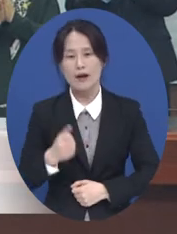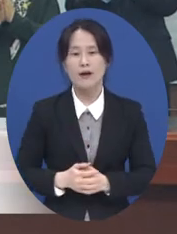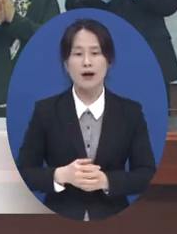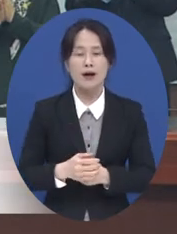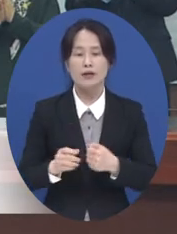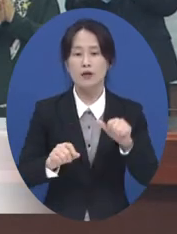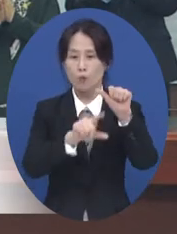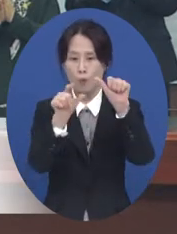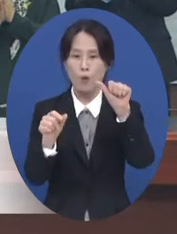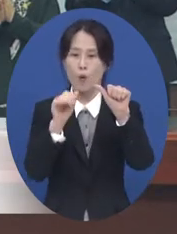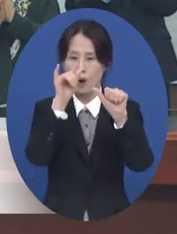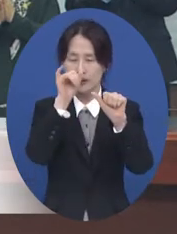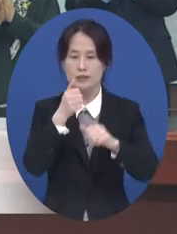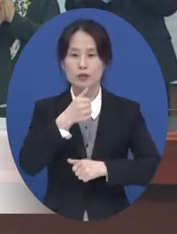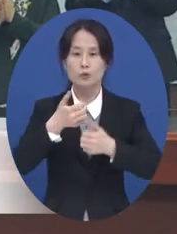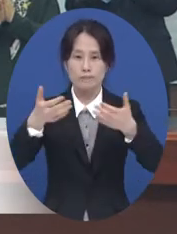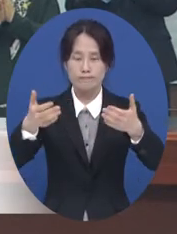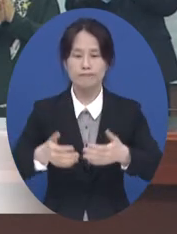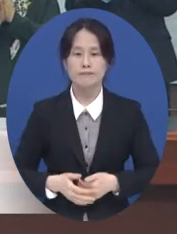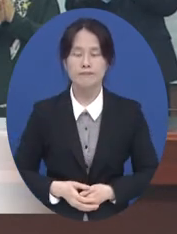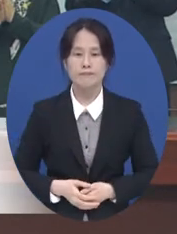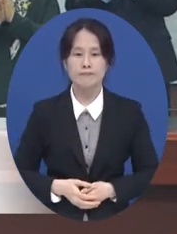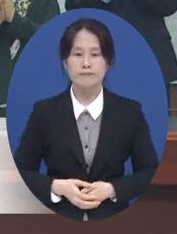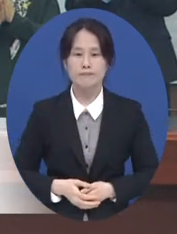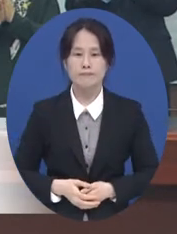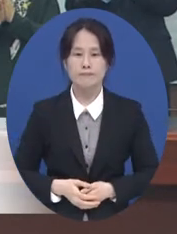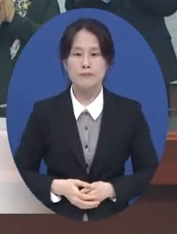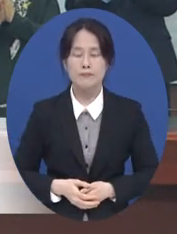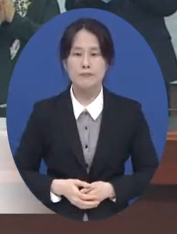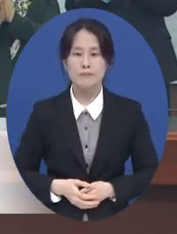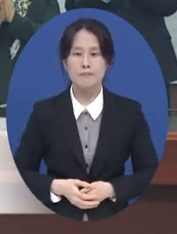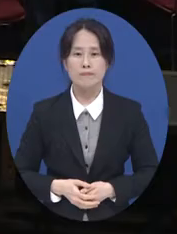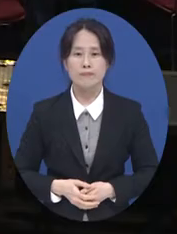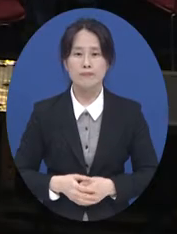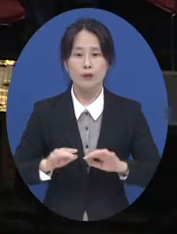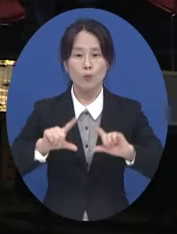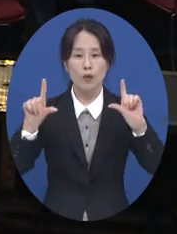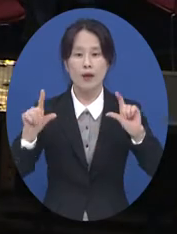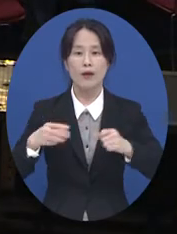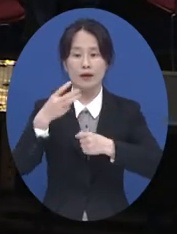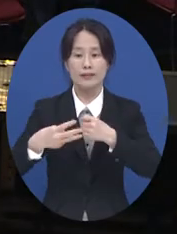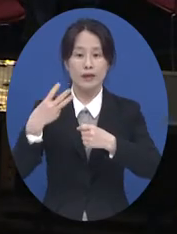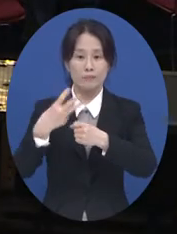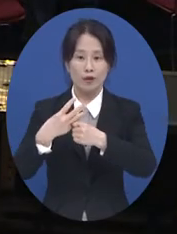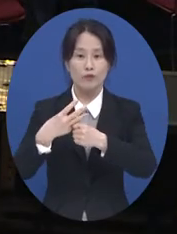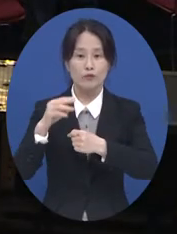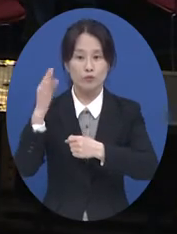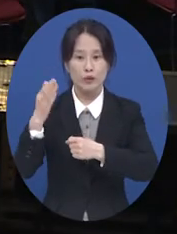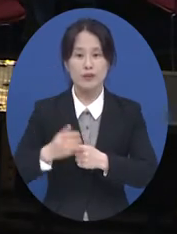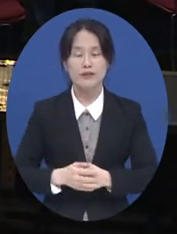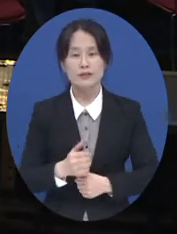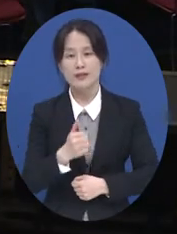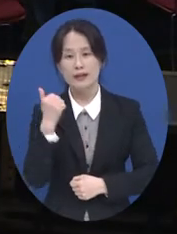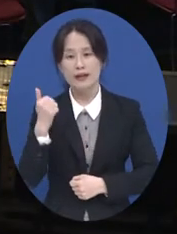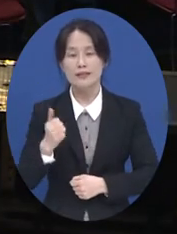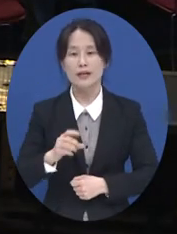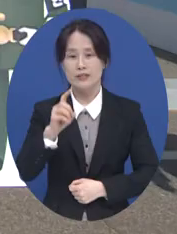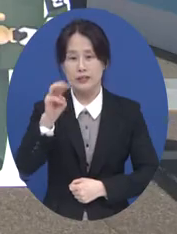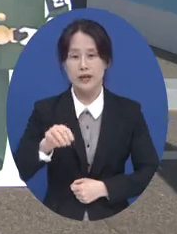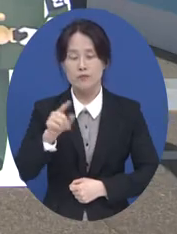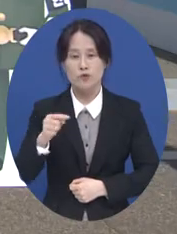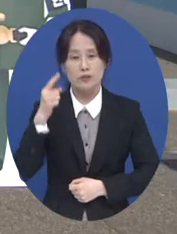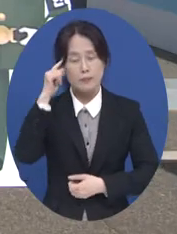내달 열립니다 경기 gtv 김태희 기자의 보도입니다 올해로 3년차를 맞는 매체 dmg